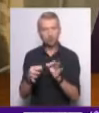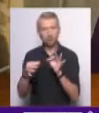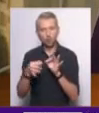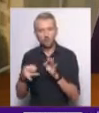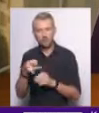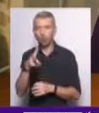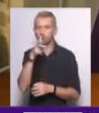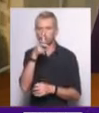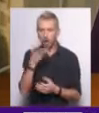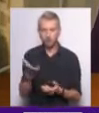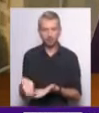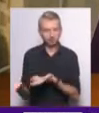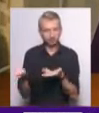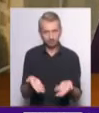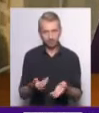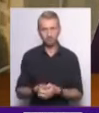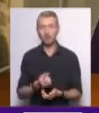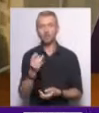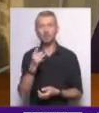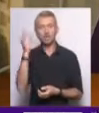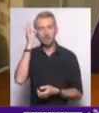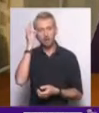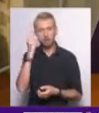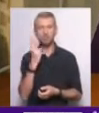ласка, обов'язково долучайтеся. Ще раз хочу нагадати,